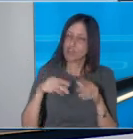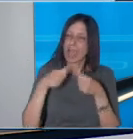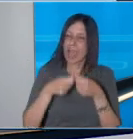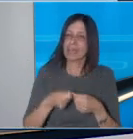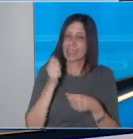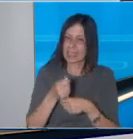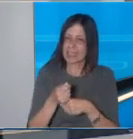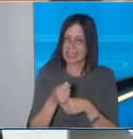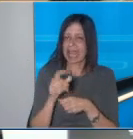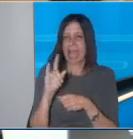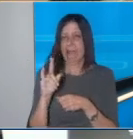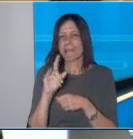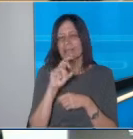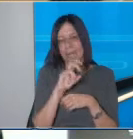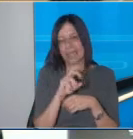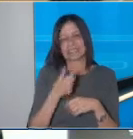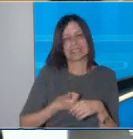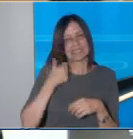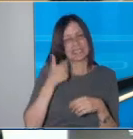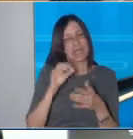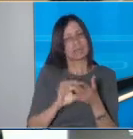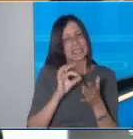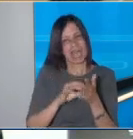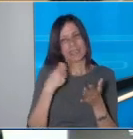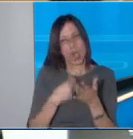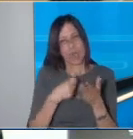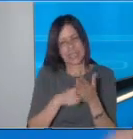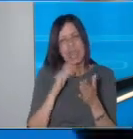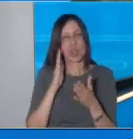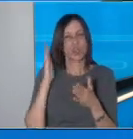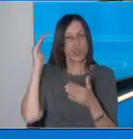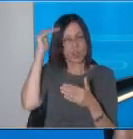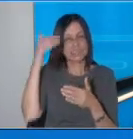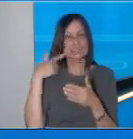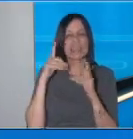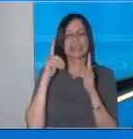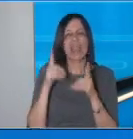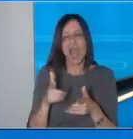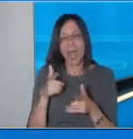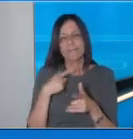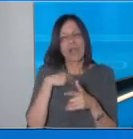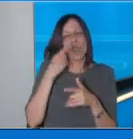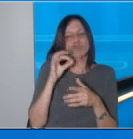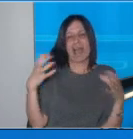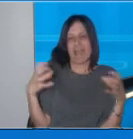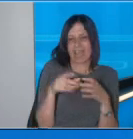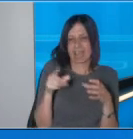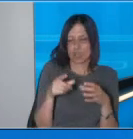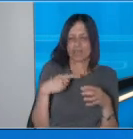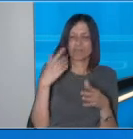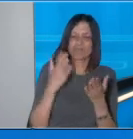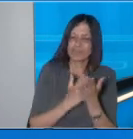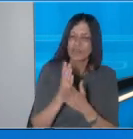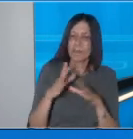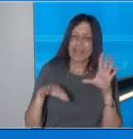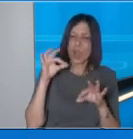חמד עמאר, הוא לא חבר כנסת, הוא שר, שר במשרד האוצר, מהעדה הדרוזית, נלחם על הקולות של החברה הזו, מדי בחירות להביא